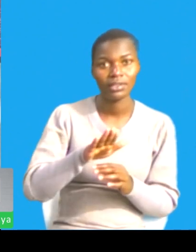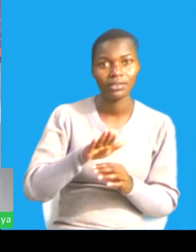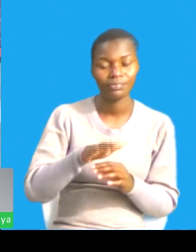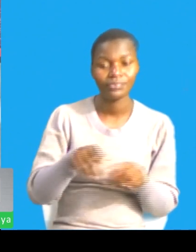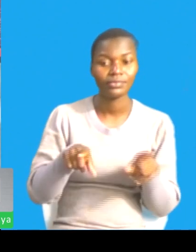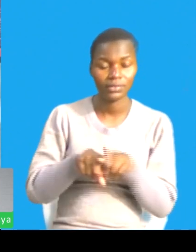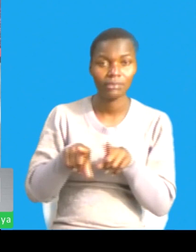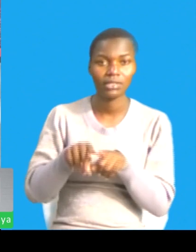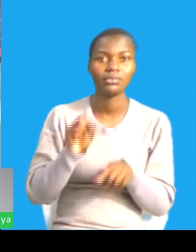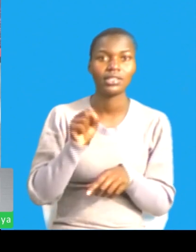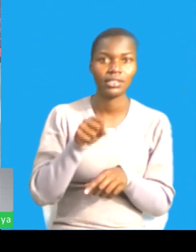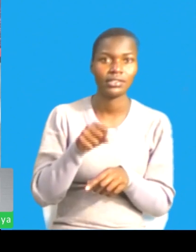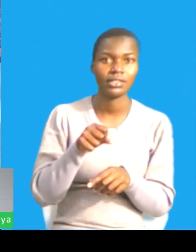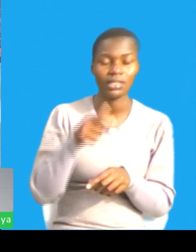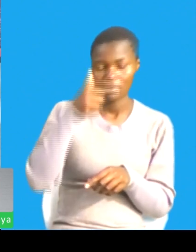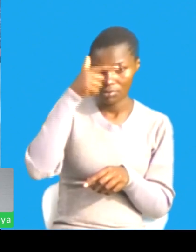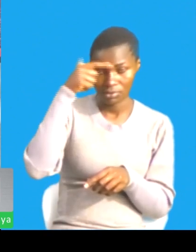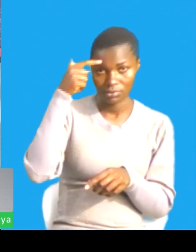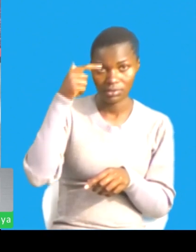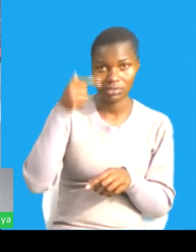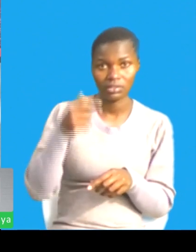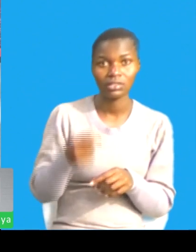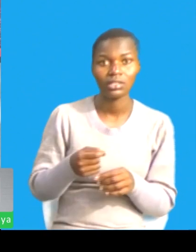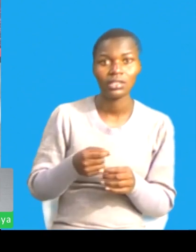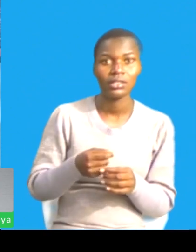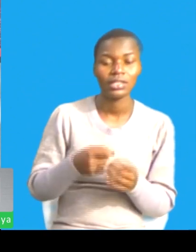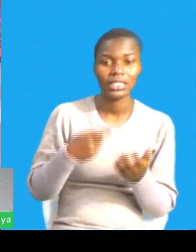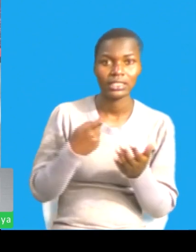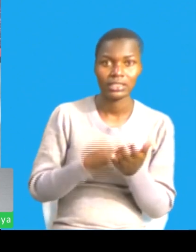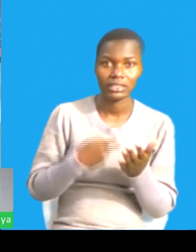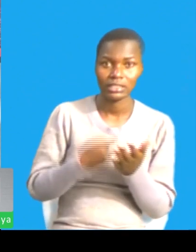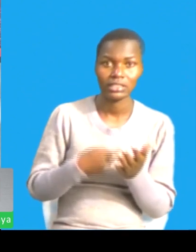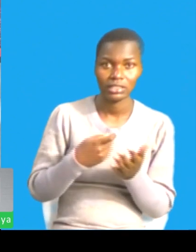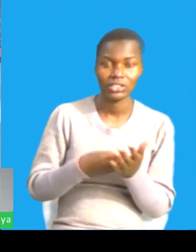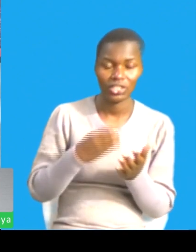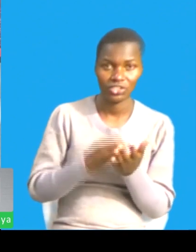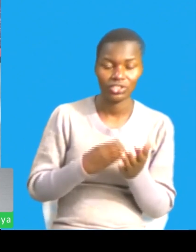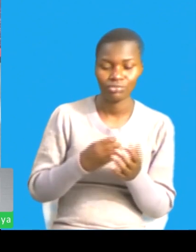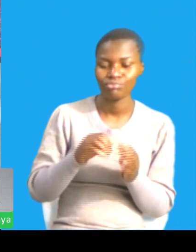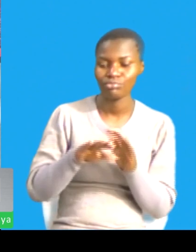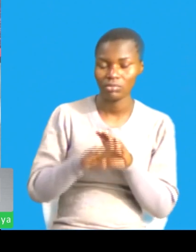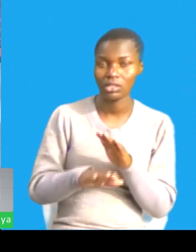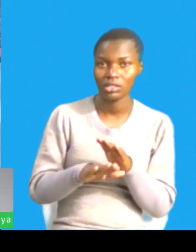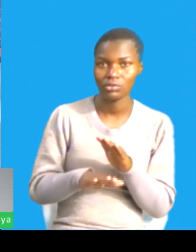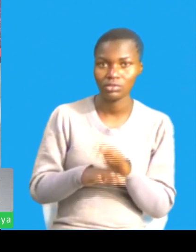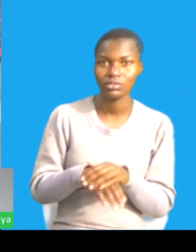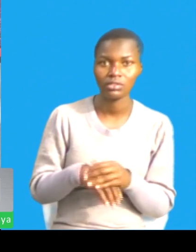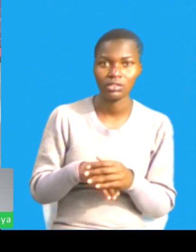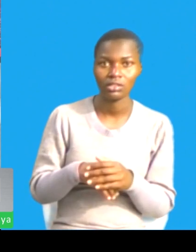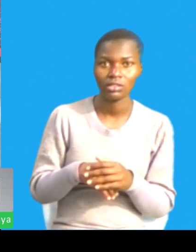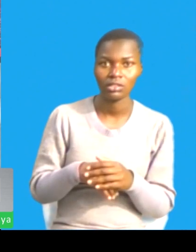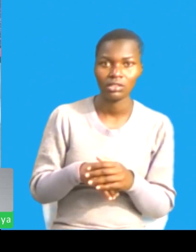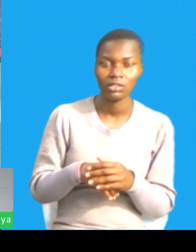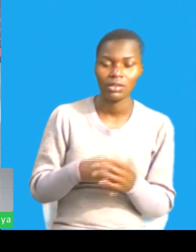similar because ilikuwa inataka kurudisha cost chini. Right. It's only that hiyo sasa ilikuwa inaongea a bit of some other issues. Zile